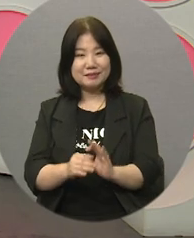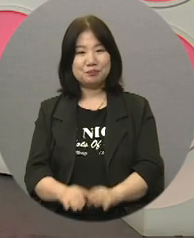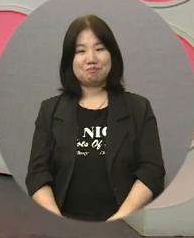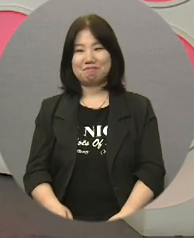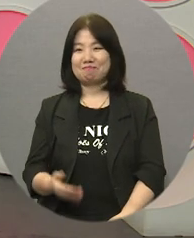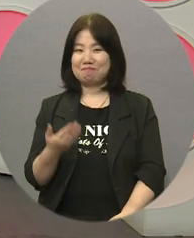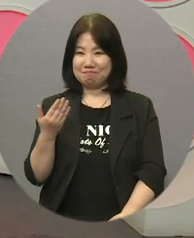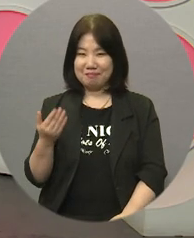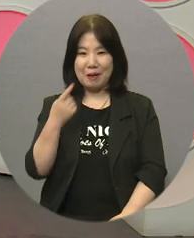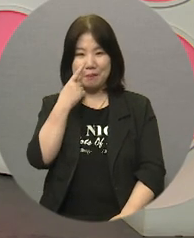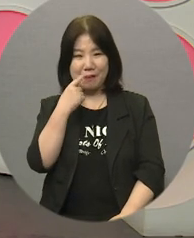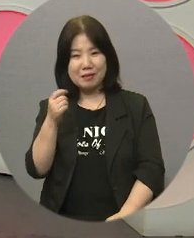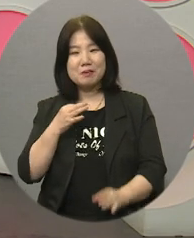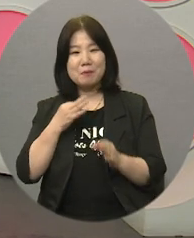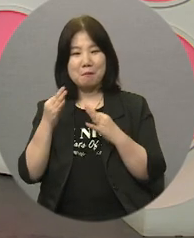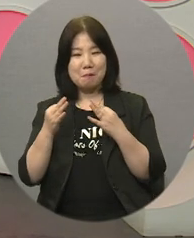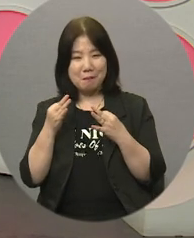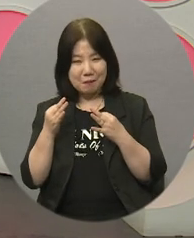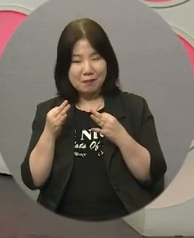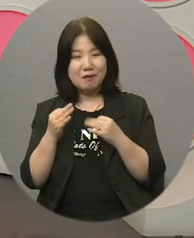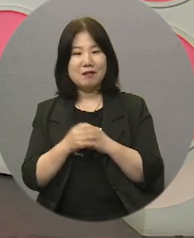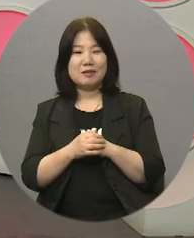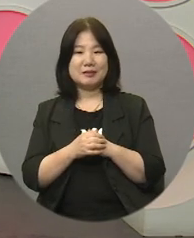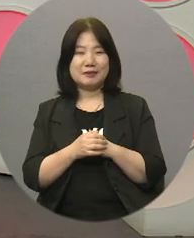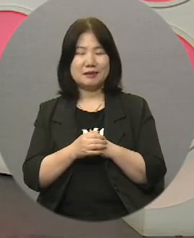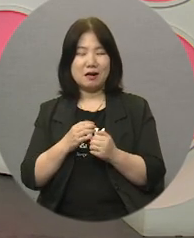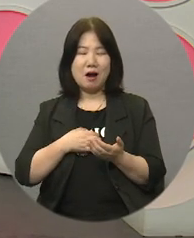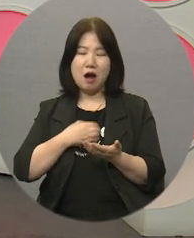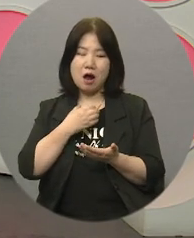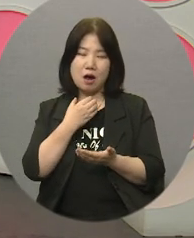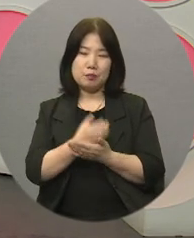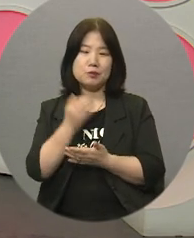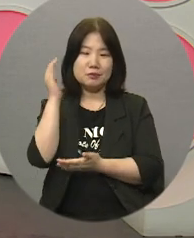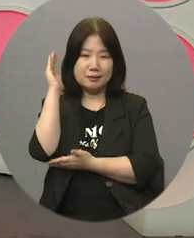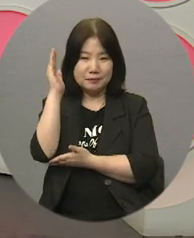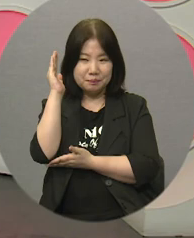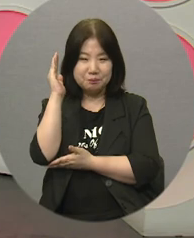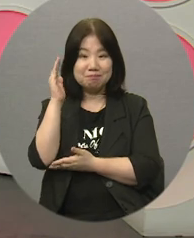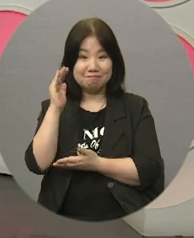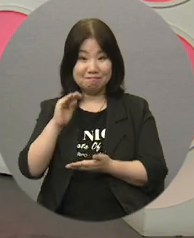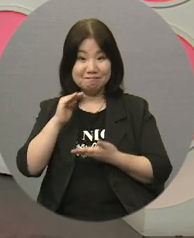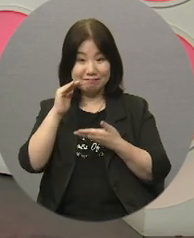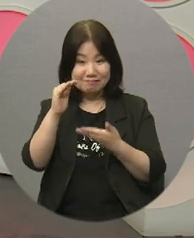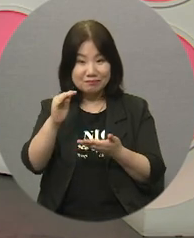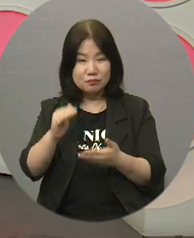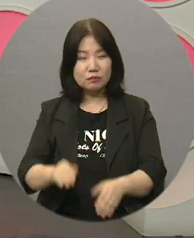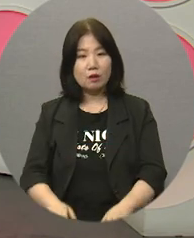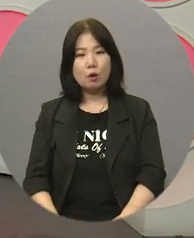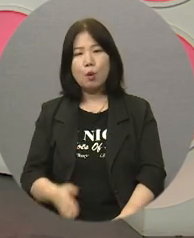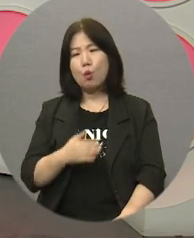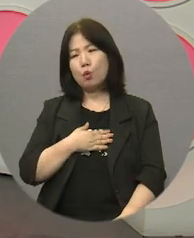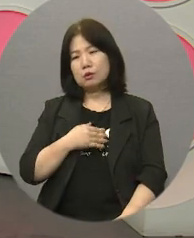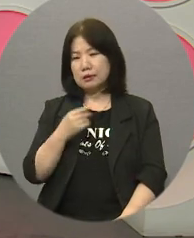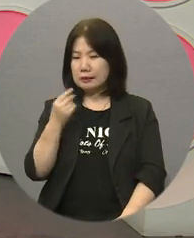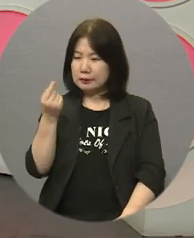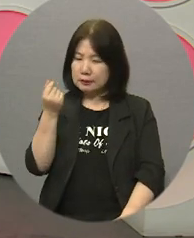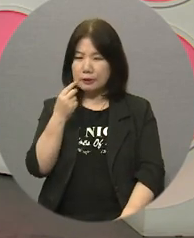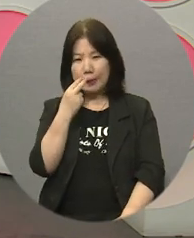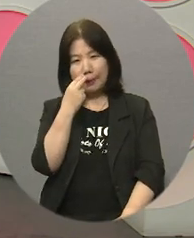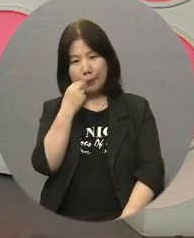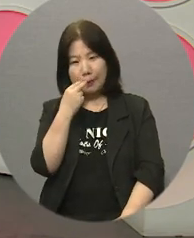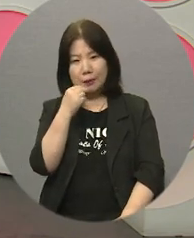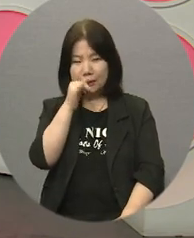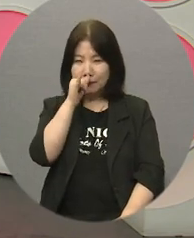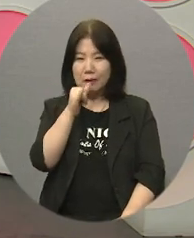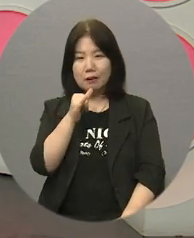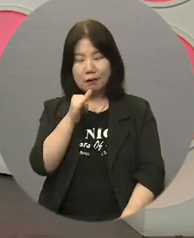깨꼬리 같은 목소리, 허스키한 보이스의 목소리, 네. 여정인 씨의 감동 사연 전해드릴 시간이네요. 네, 오늘 제가 좀 코맹맹이 소리라고. 아, 그래요?